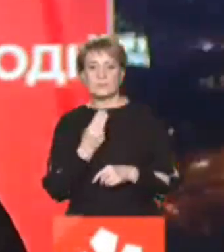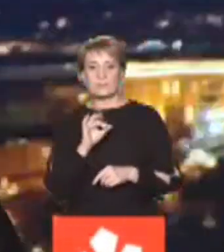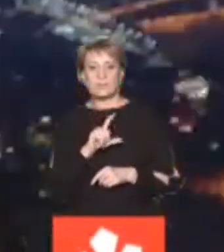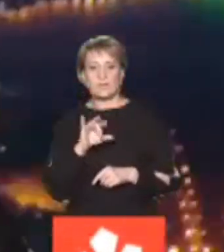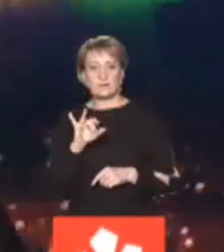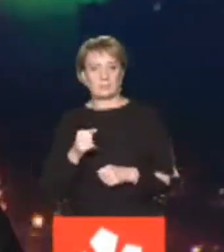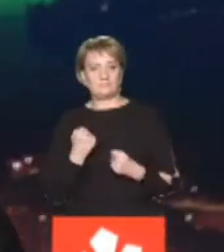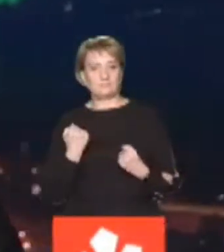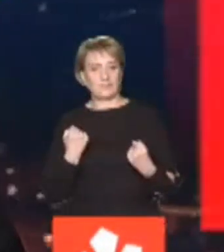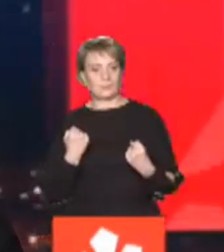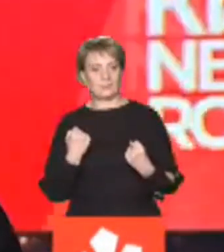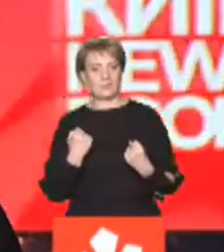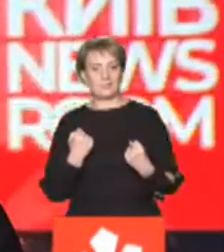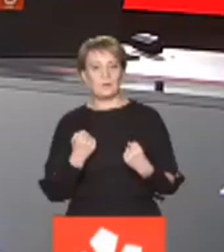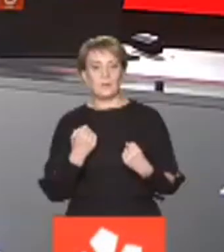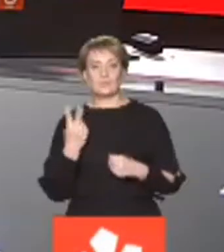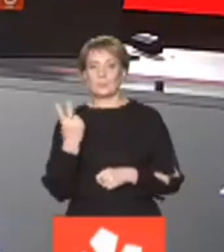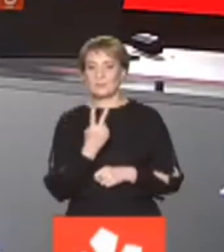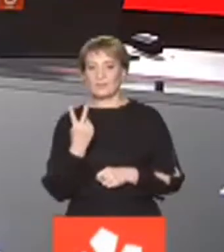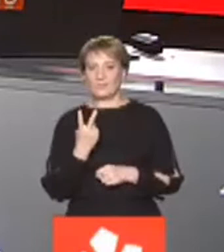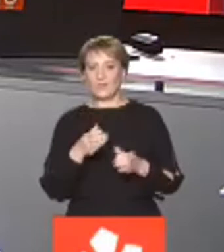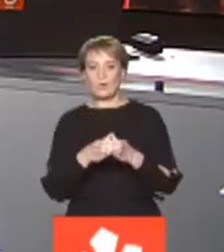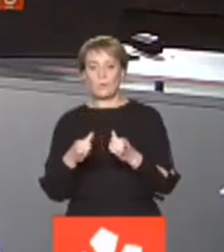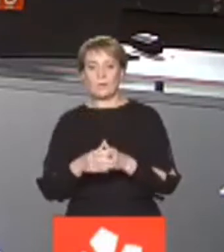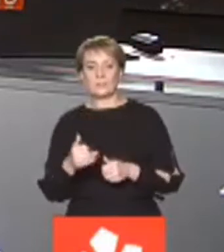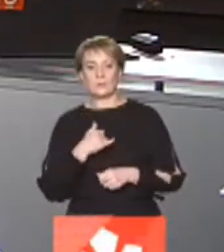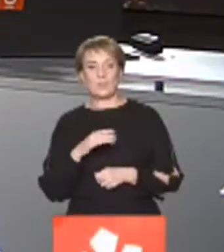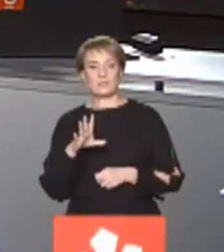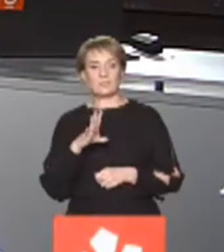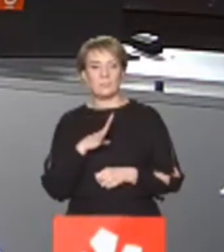тримати кулачки, щоб дві команди були на, у нас